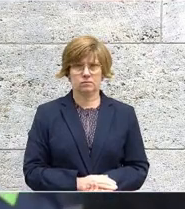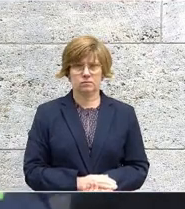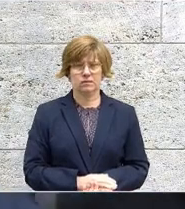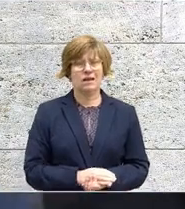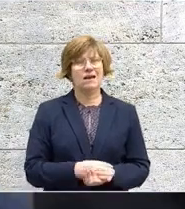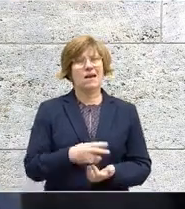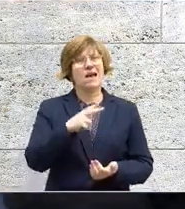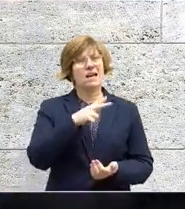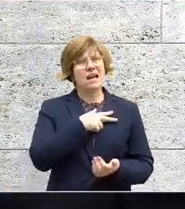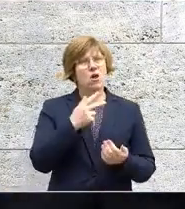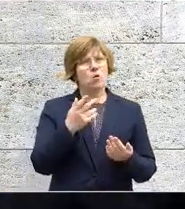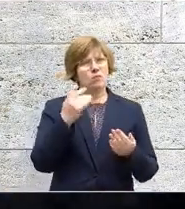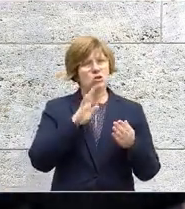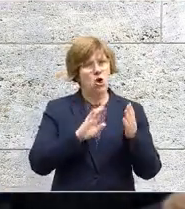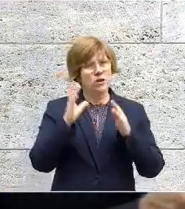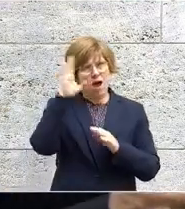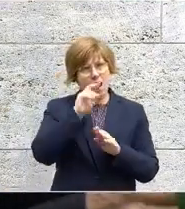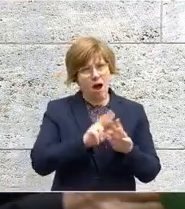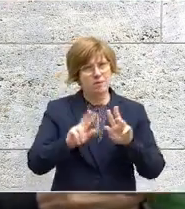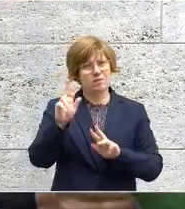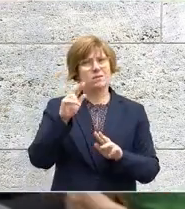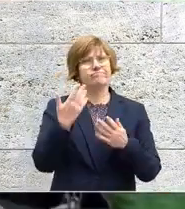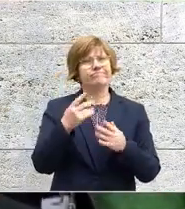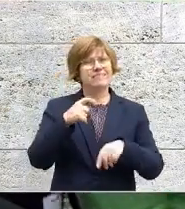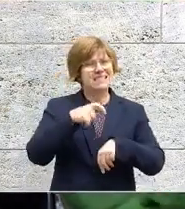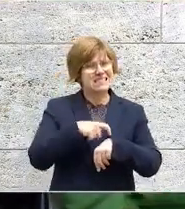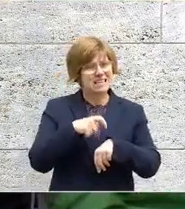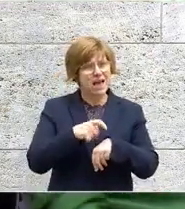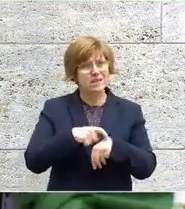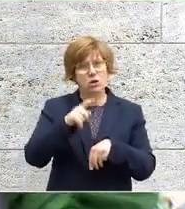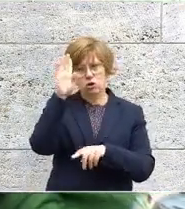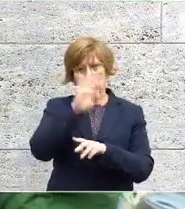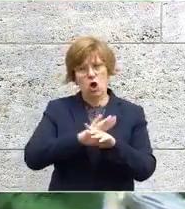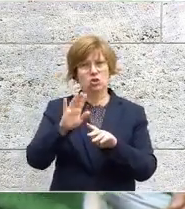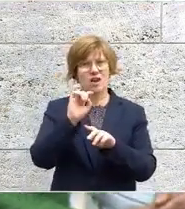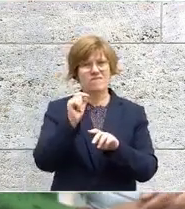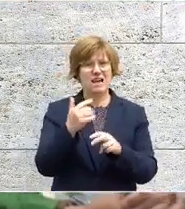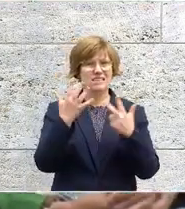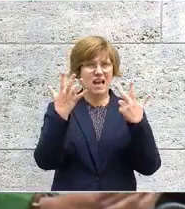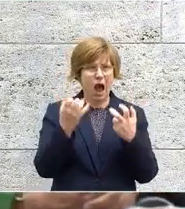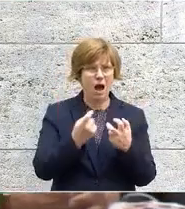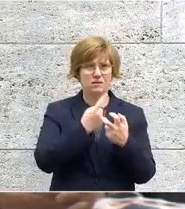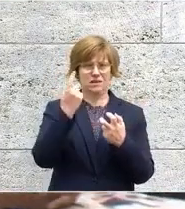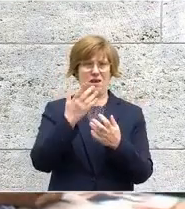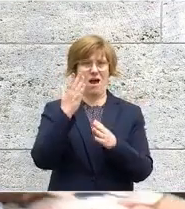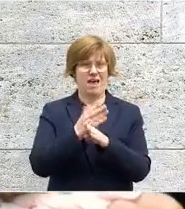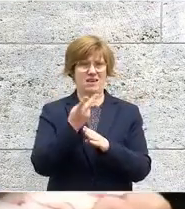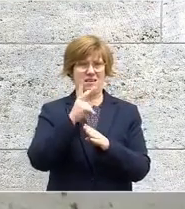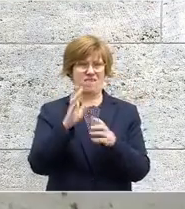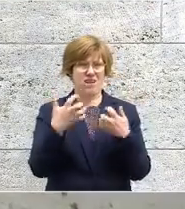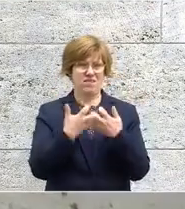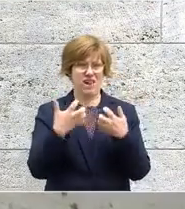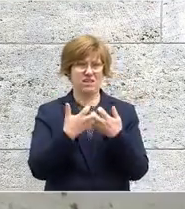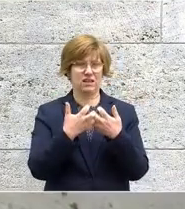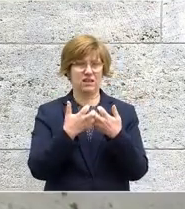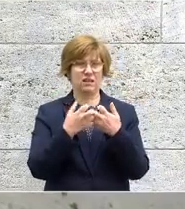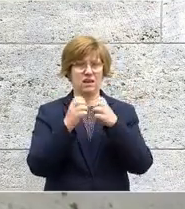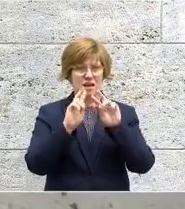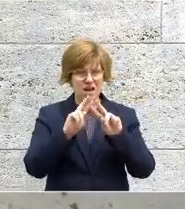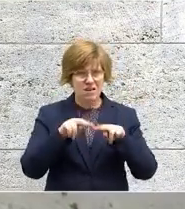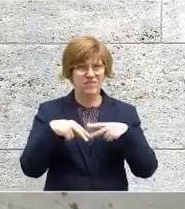Dieses Gelöbnis heute Abend, meine Damen und Herren, findet statt in einer Zeit, in der sich Deutschland fast 80 Jahre nach dem Ende des Zweiten Weltkrieges wieder